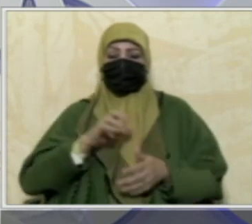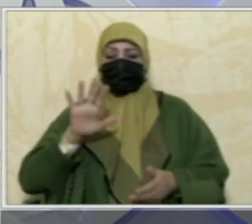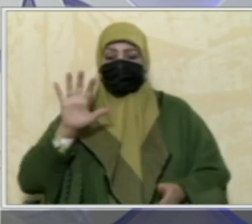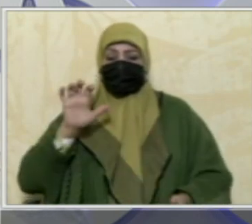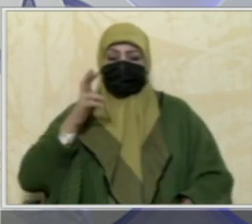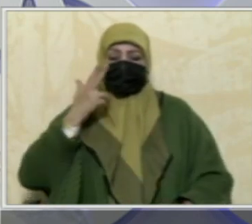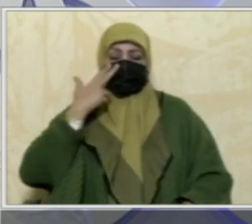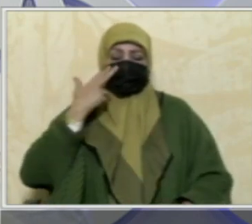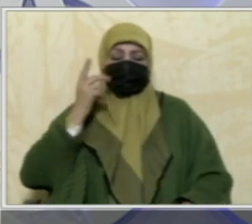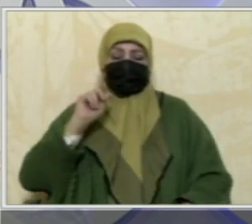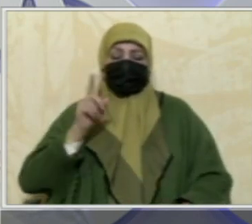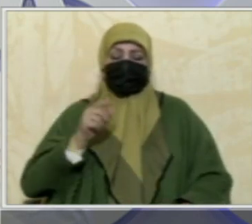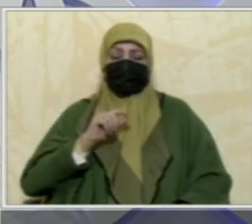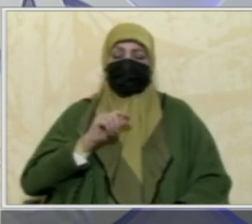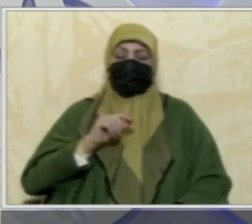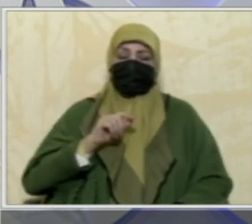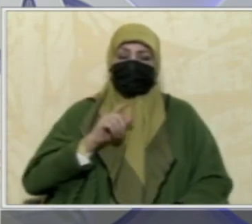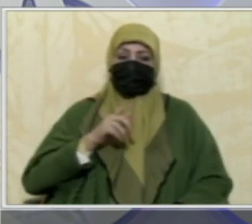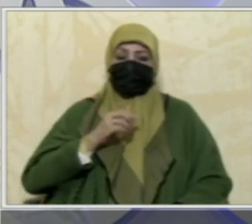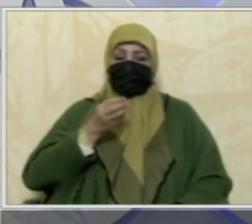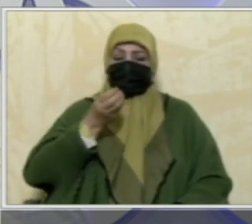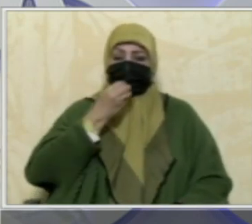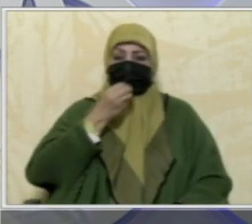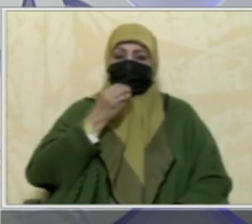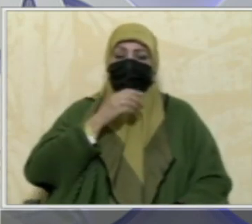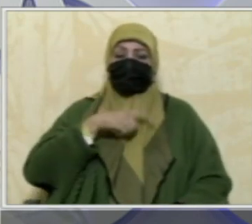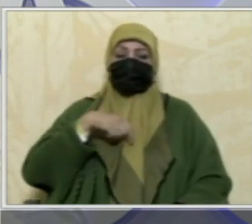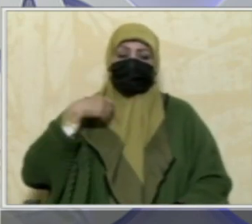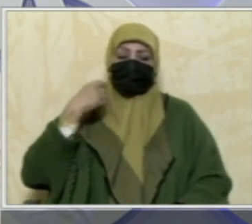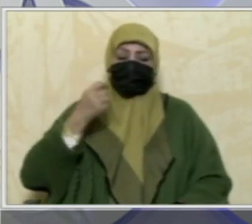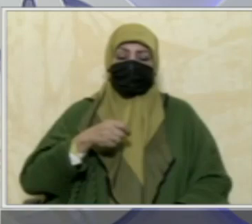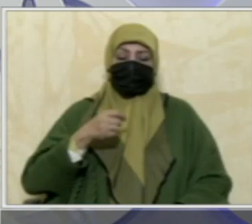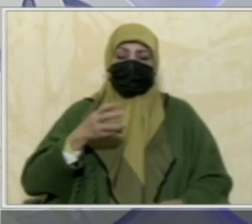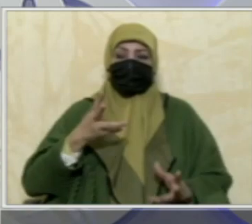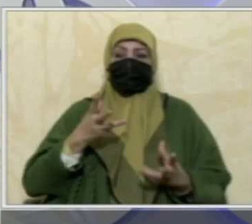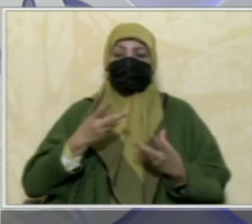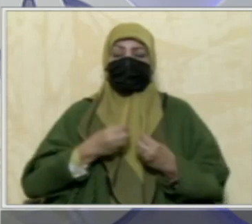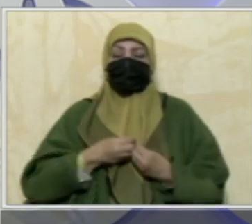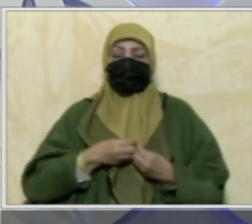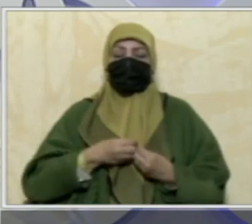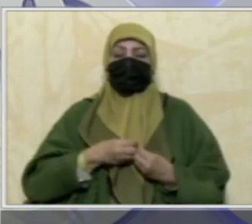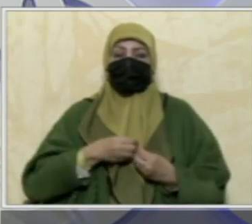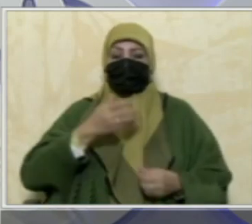طبعا الاضحيه يطلب فيها الجمع بين الهبه بين الاكل والتصدق